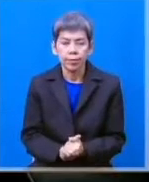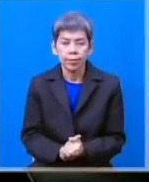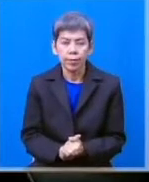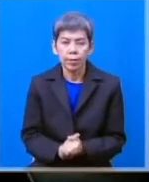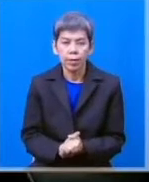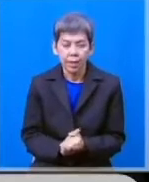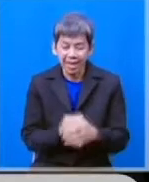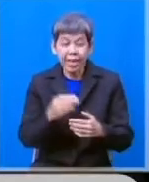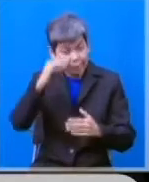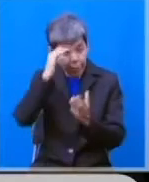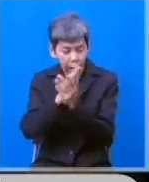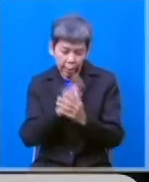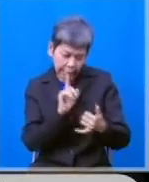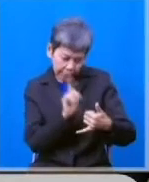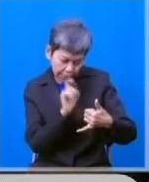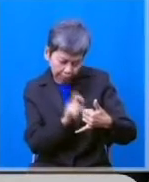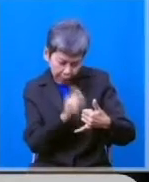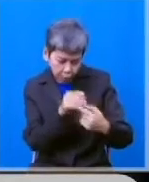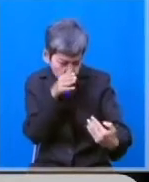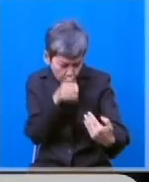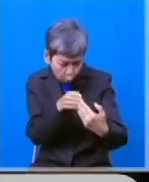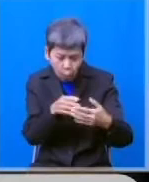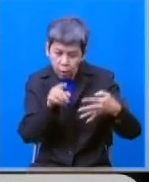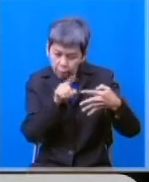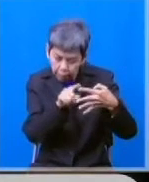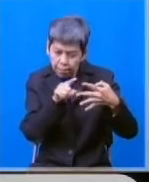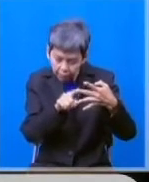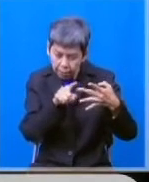การสืบสวนสอบสวนเนี่ยเราต้องโฟกัสไปในทุกกลุ่ม